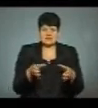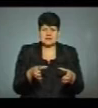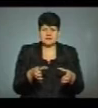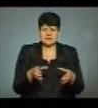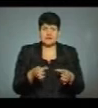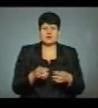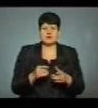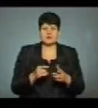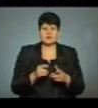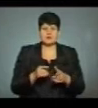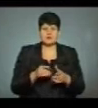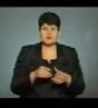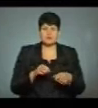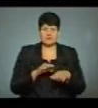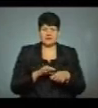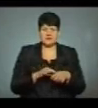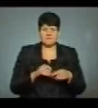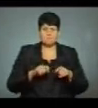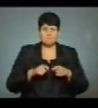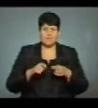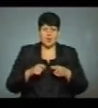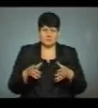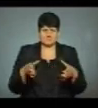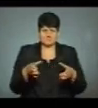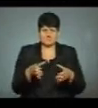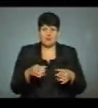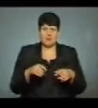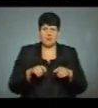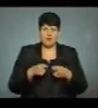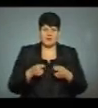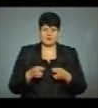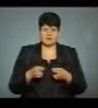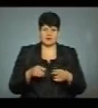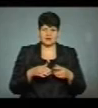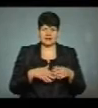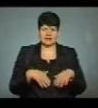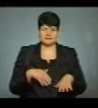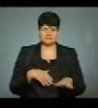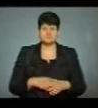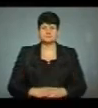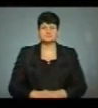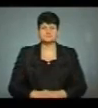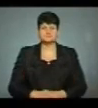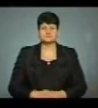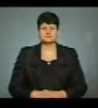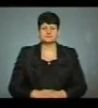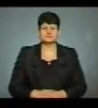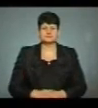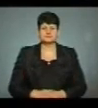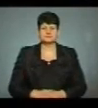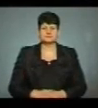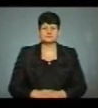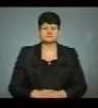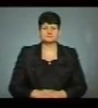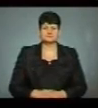з метою проведення остеосинтезу поламаних фрагментів нижньої кінцівки. Соломія Струс, Василь Панчук. Новини на Суспільному.